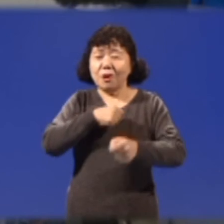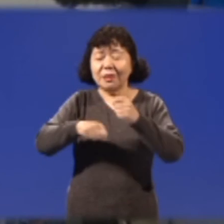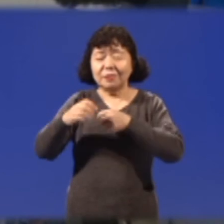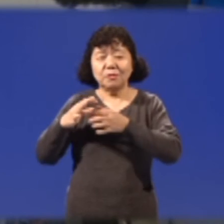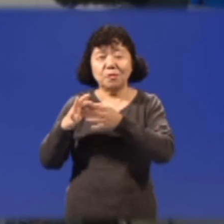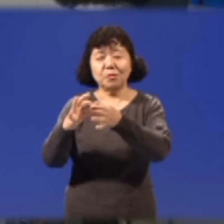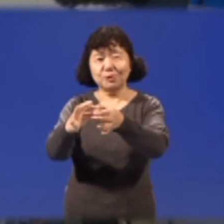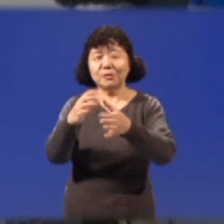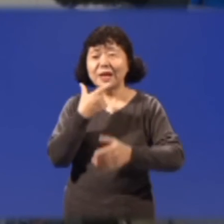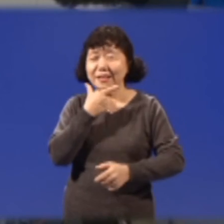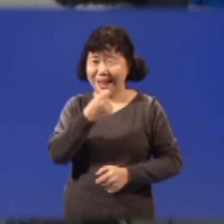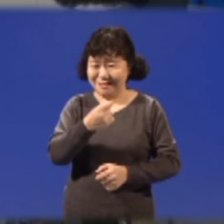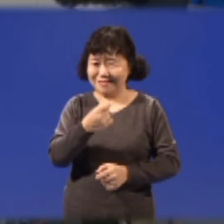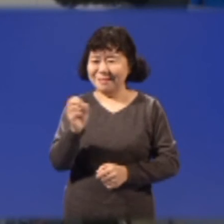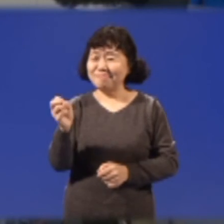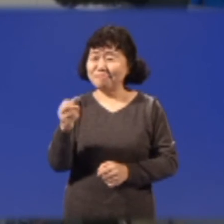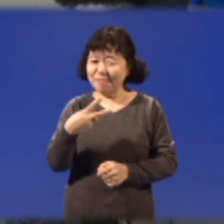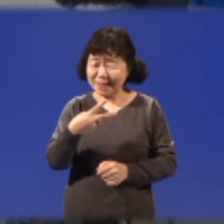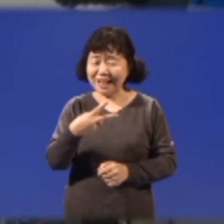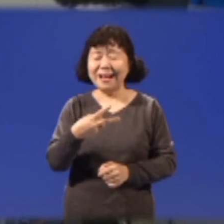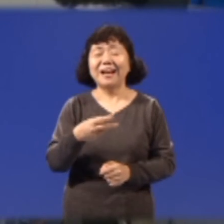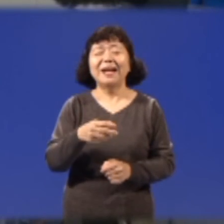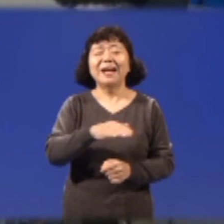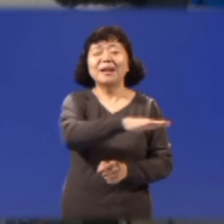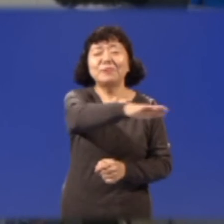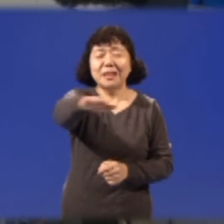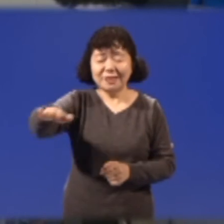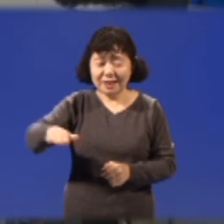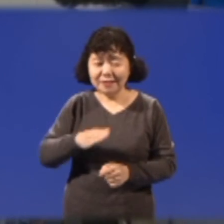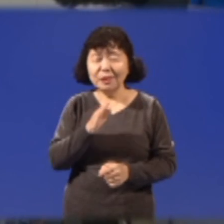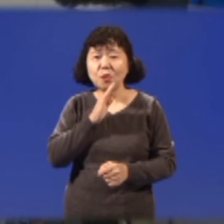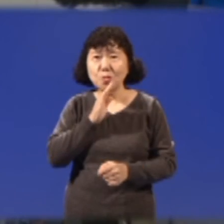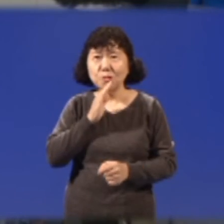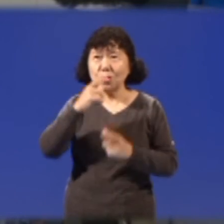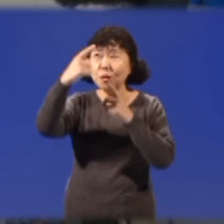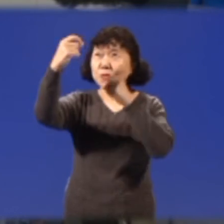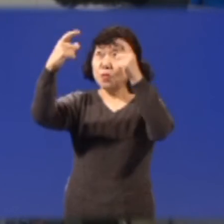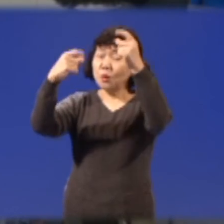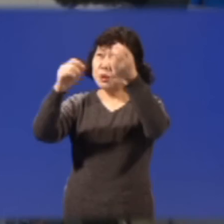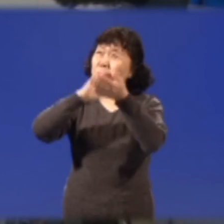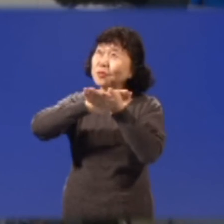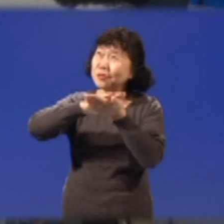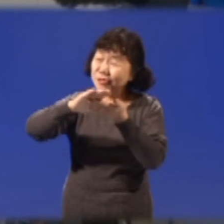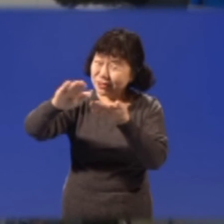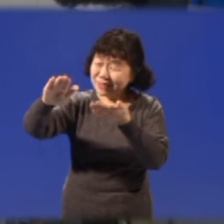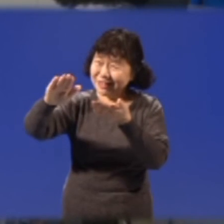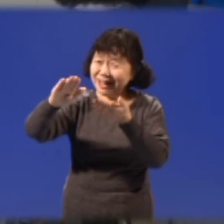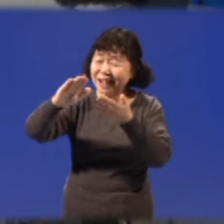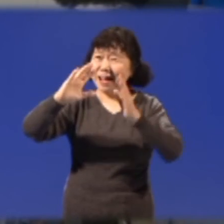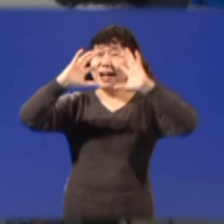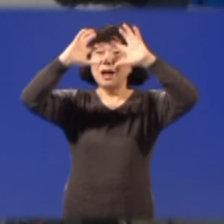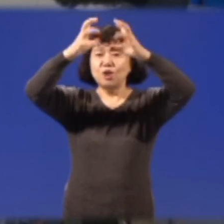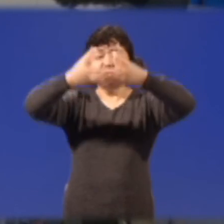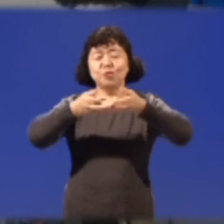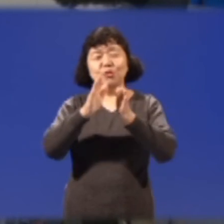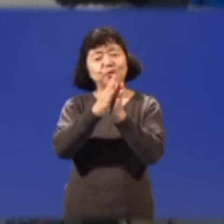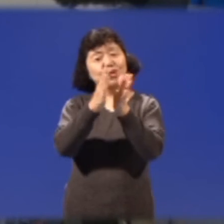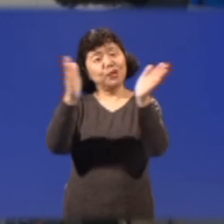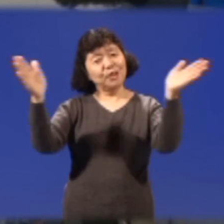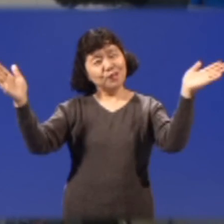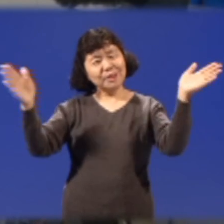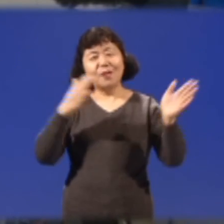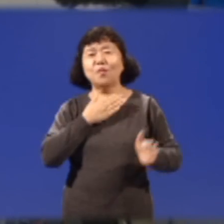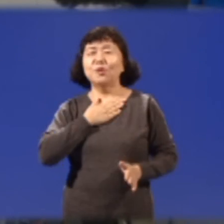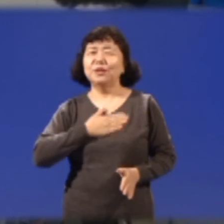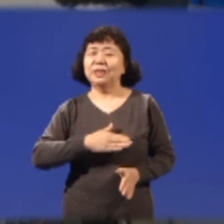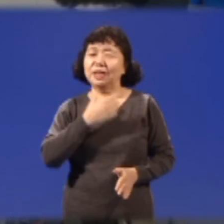けていきたい。そして皆さんに本当の星の美しさや宇宙の広さを知ってもらいたいと